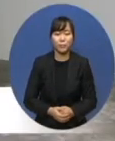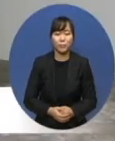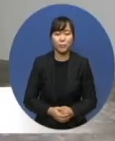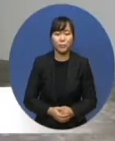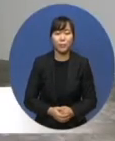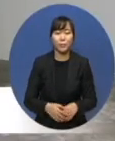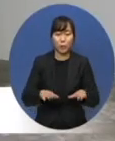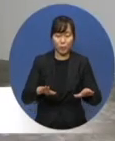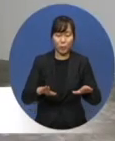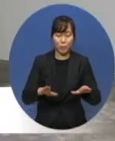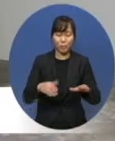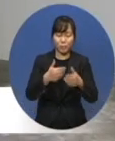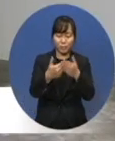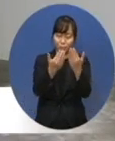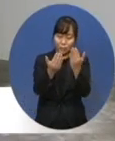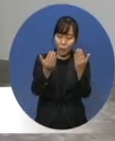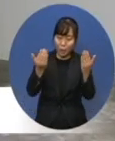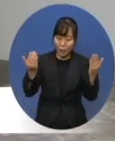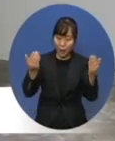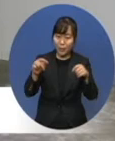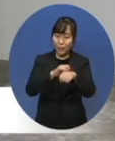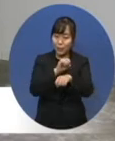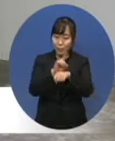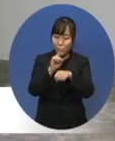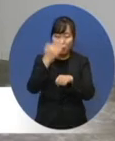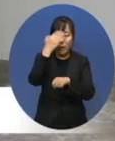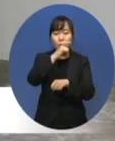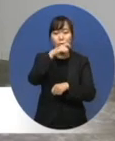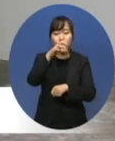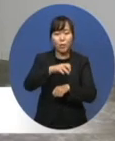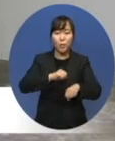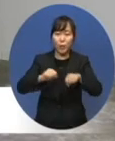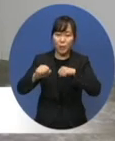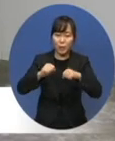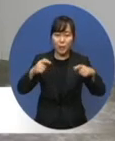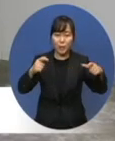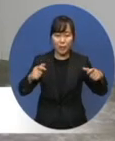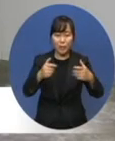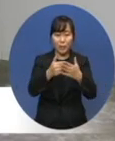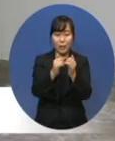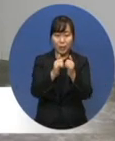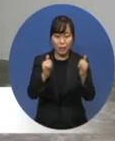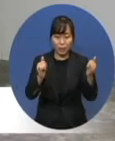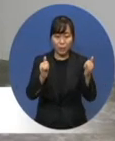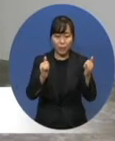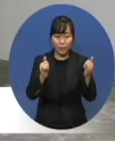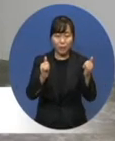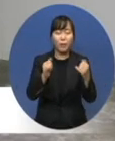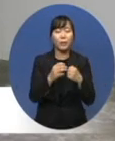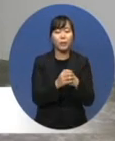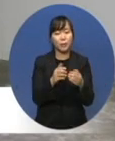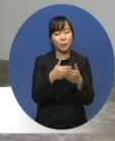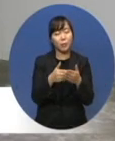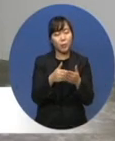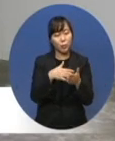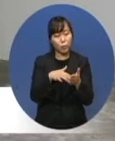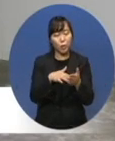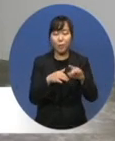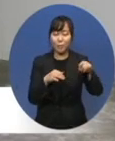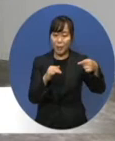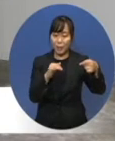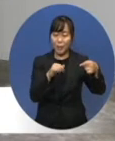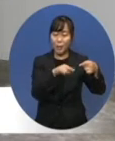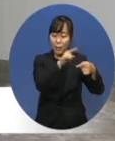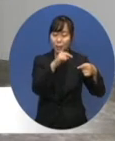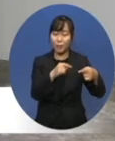이번 전시회의 특징은 여수에서 활동하는 지역 작가 작품도 100여 점의 작품을